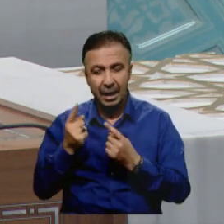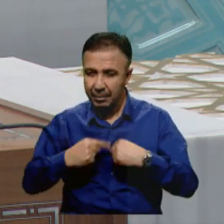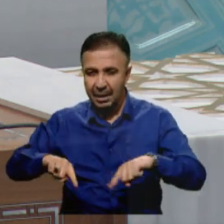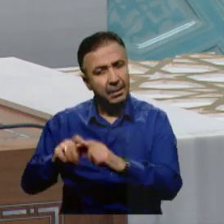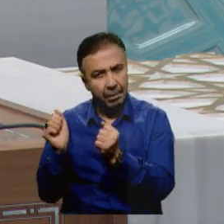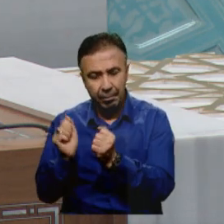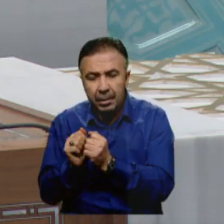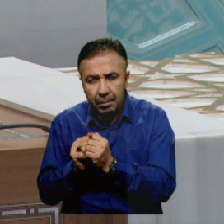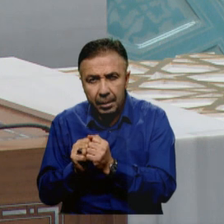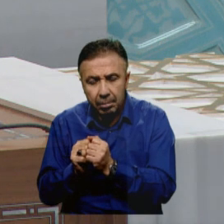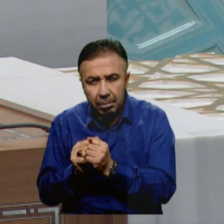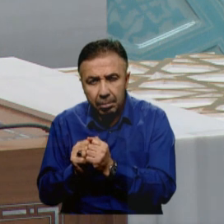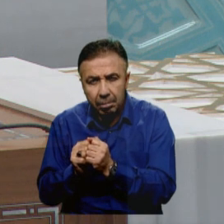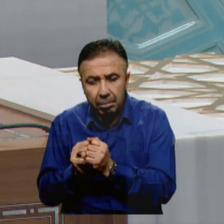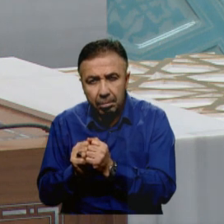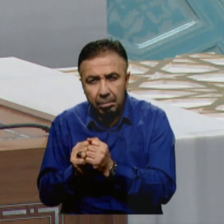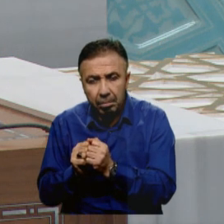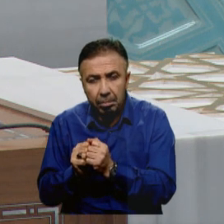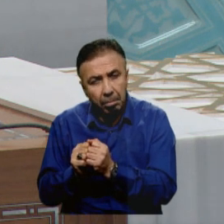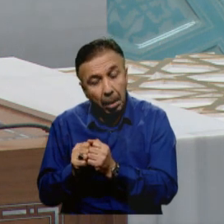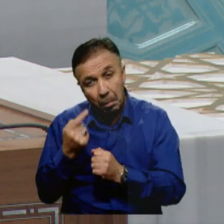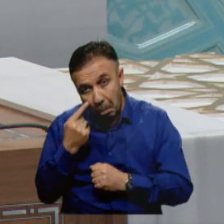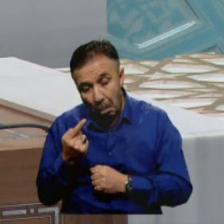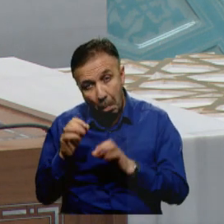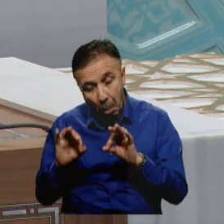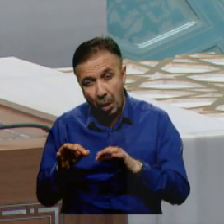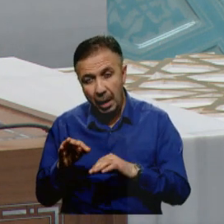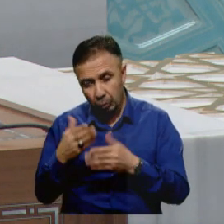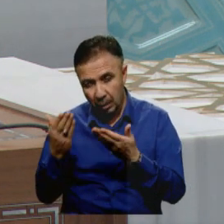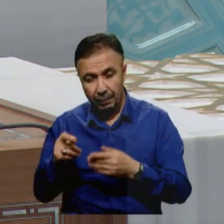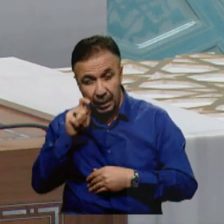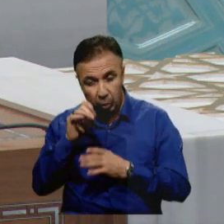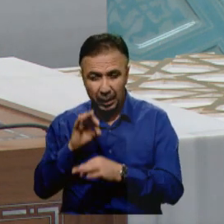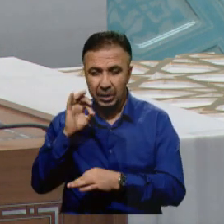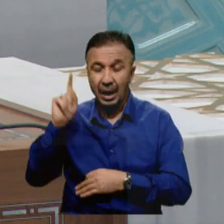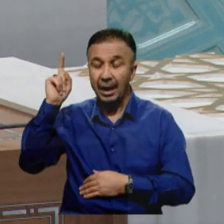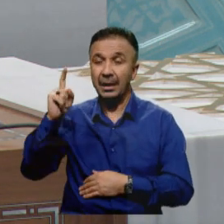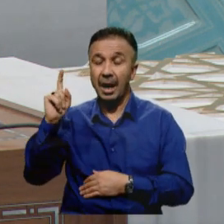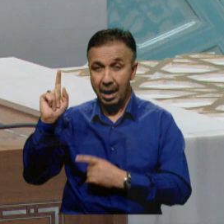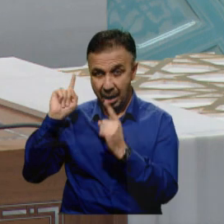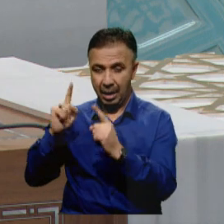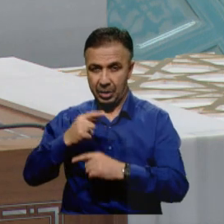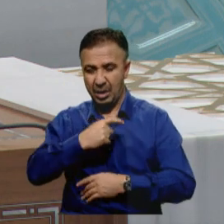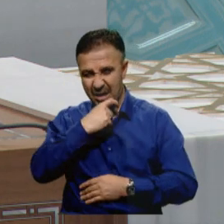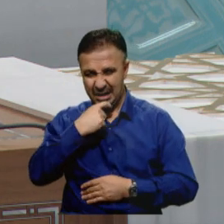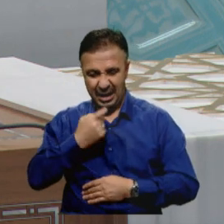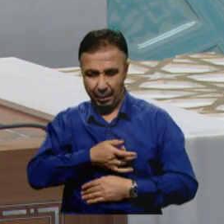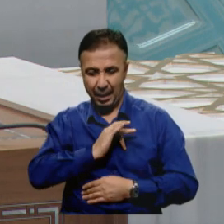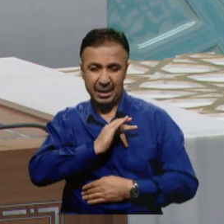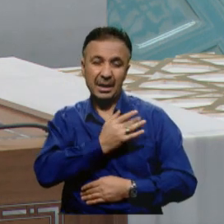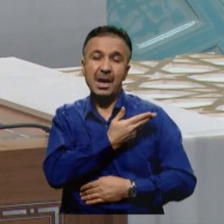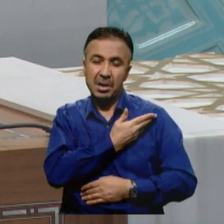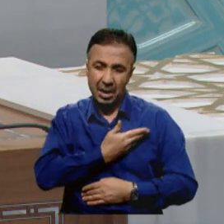orada. Peki bu böyle durumlarda bir Müslümanın Allah'a karşı samimiyetinden, Allah'a karşı